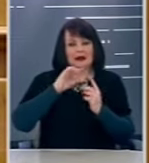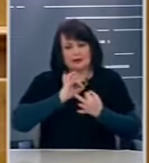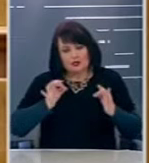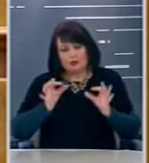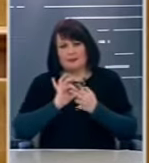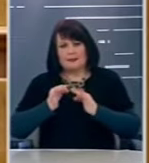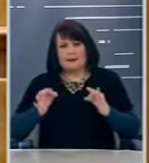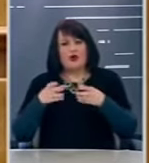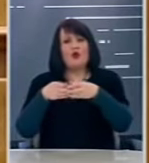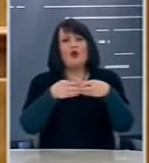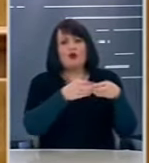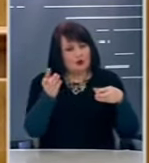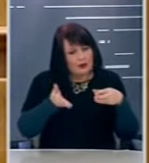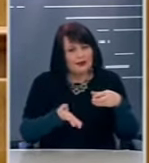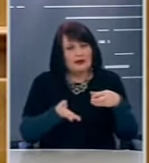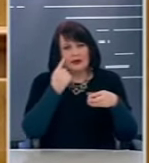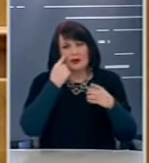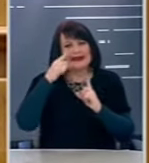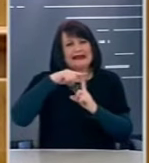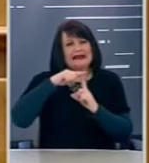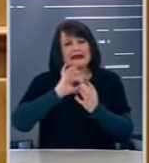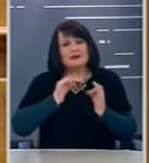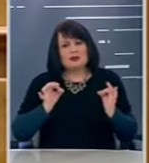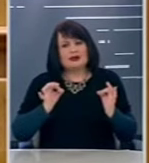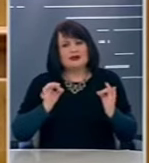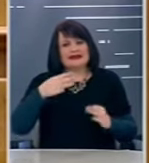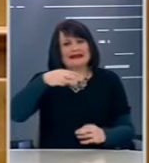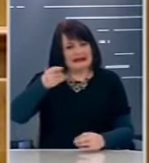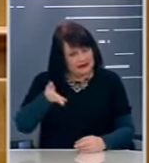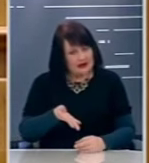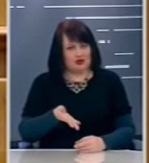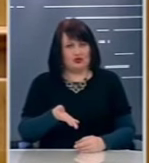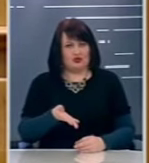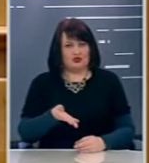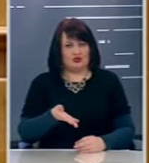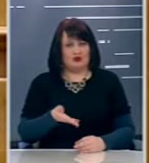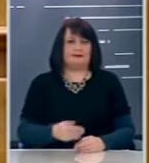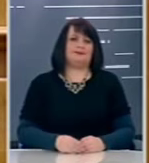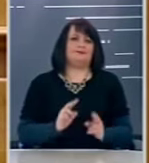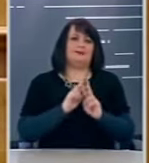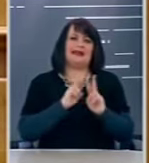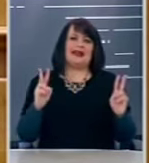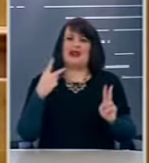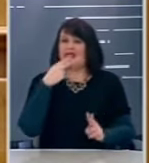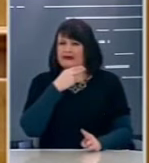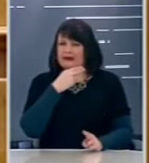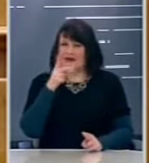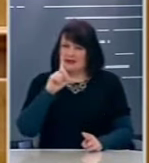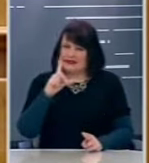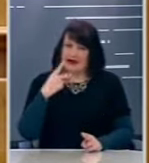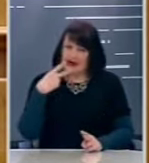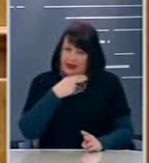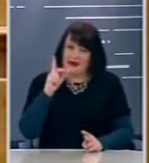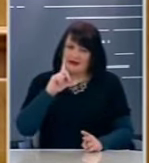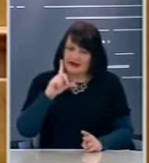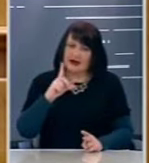τα τεχνικά κλιμάκια, τα οποία επιστρέφουν στην Αθήνα αμέσως μετά την Καθαρά Δευτέρα. Τι έχουμε λοιπόν